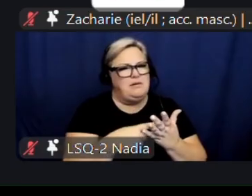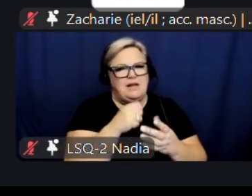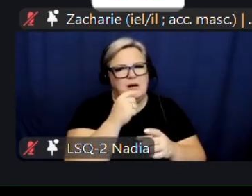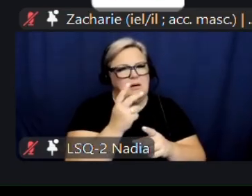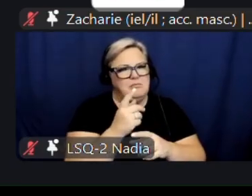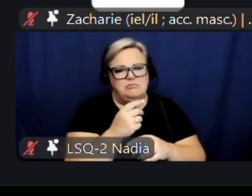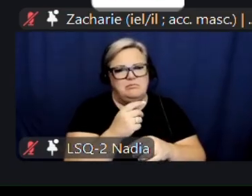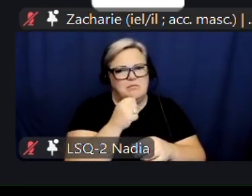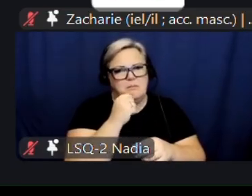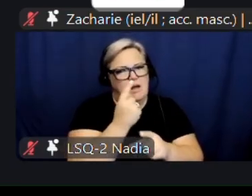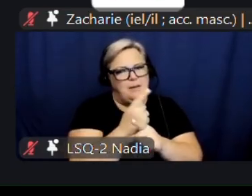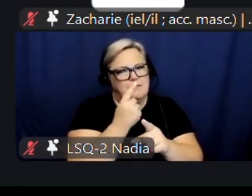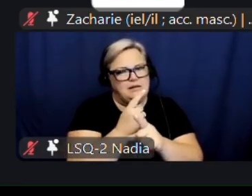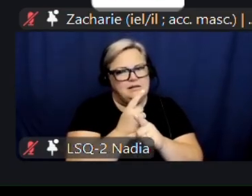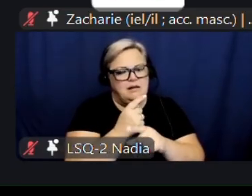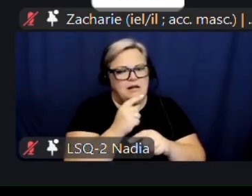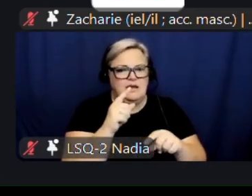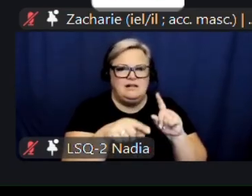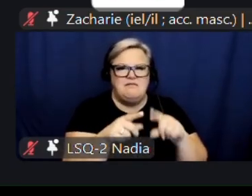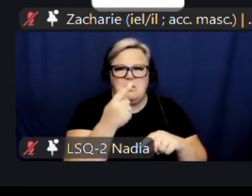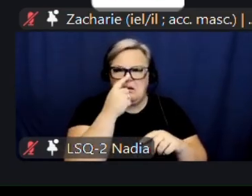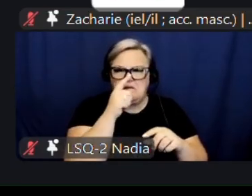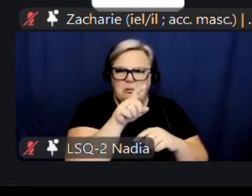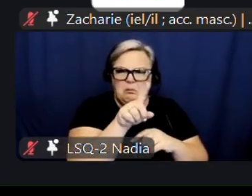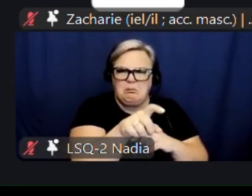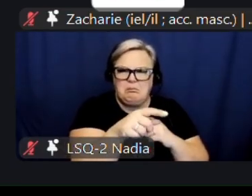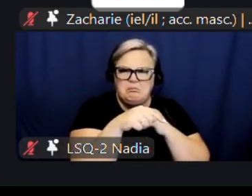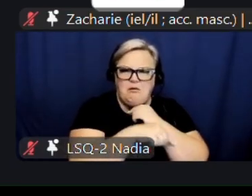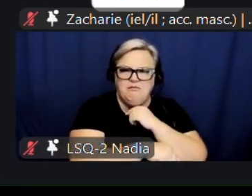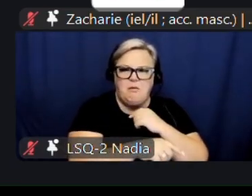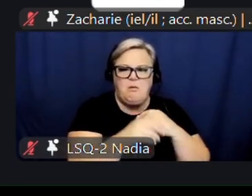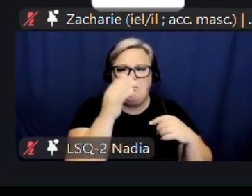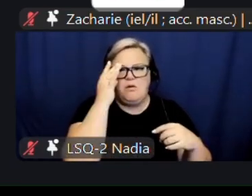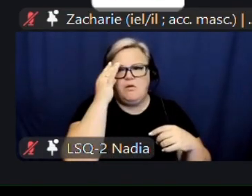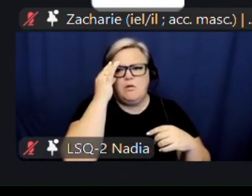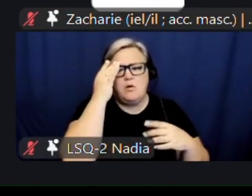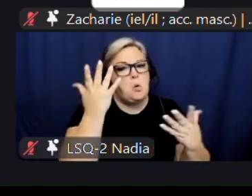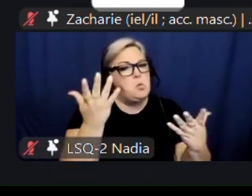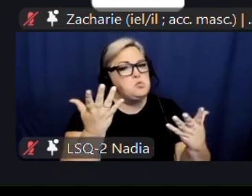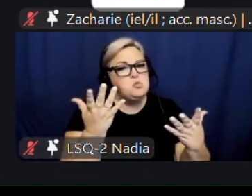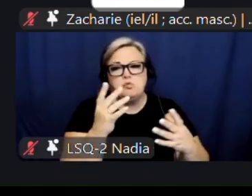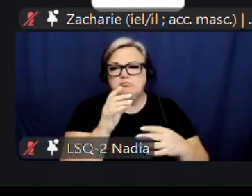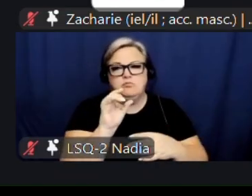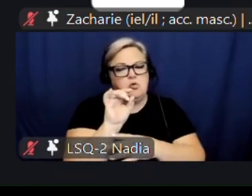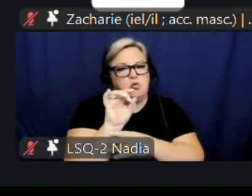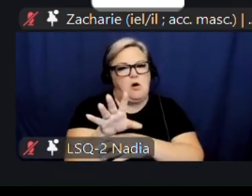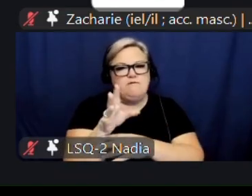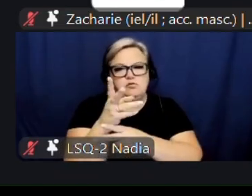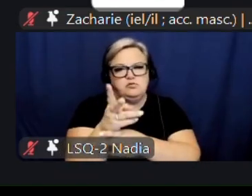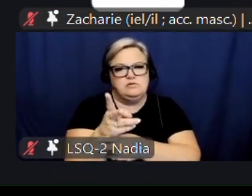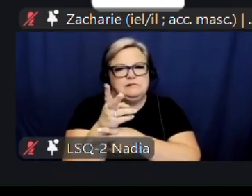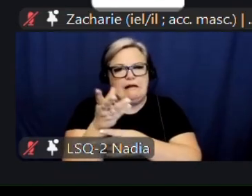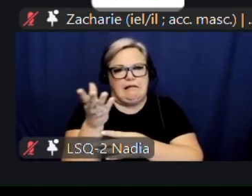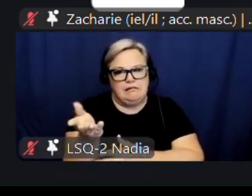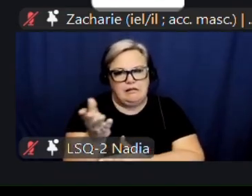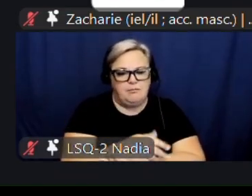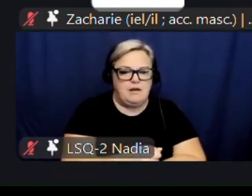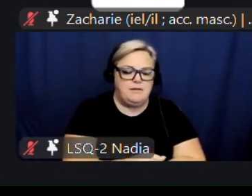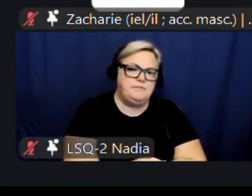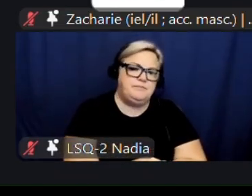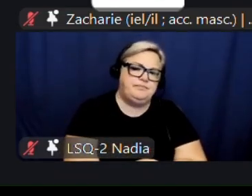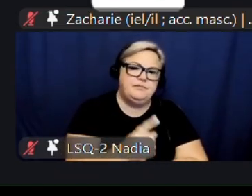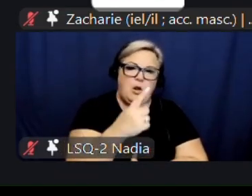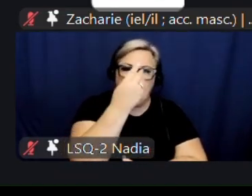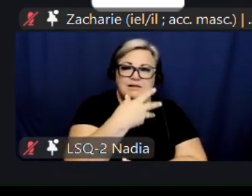personnel soignant, donc des questions intrusives, ce genre de choses, et des fois carrément un refus de traitement. Donc, il y a une personne qui nous a rapporté,